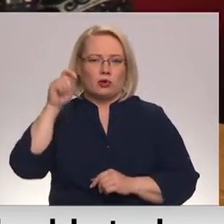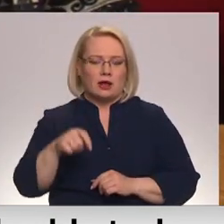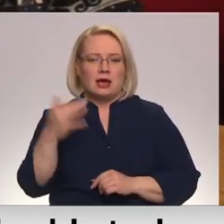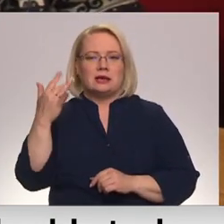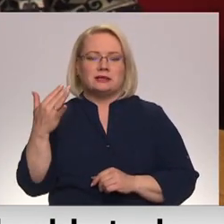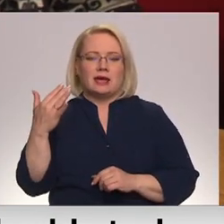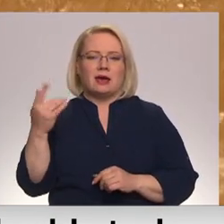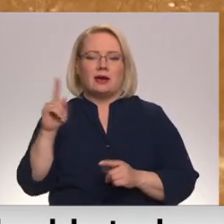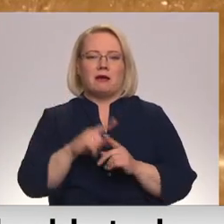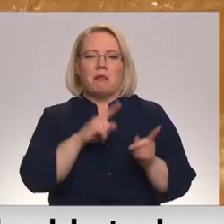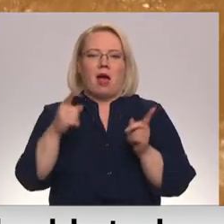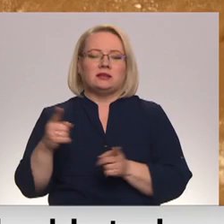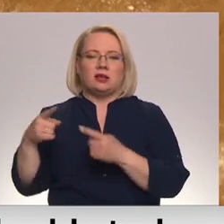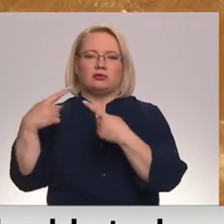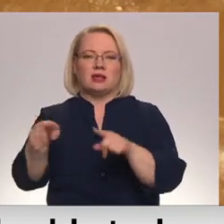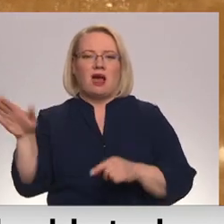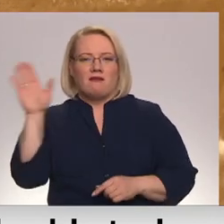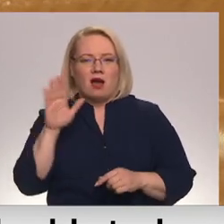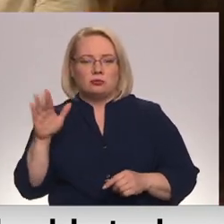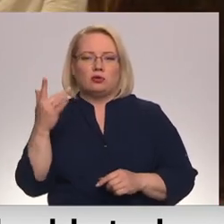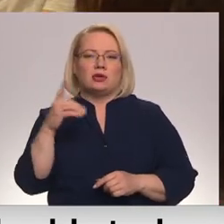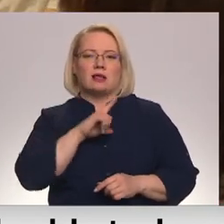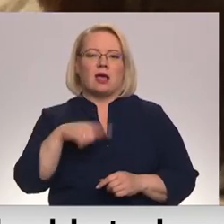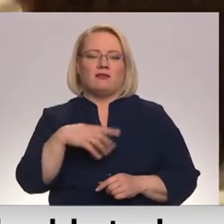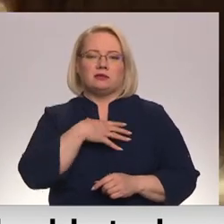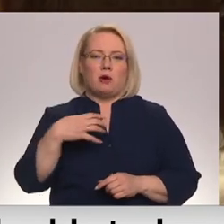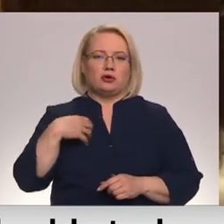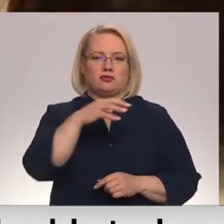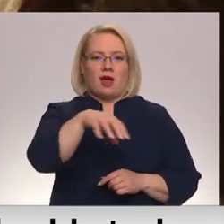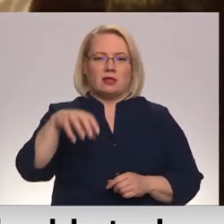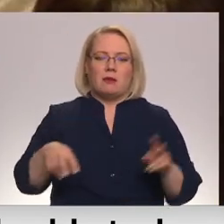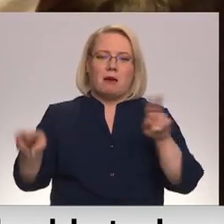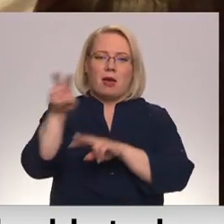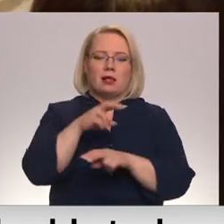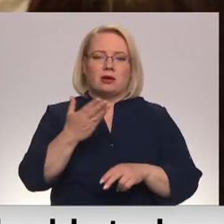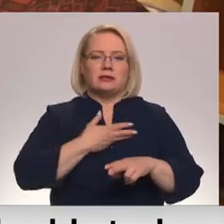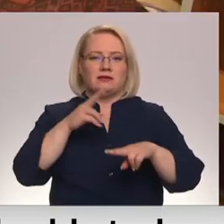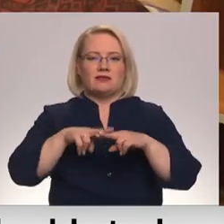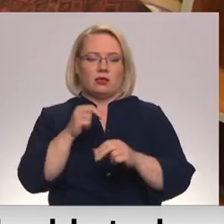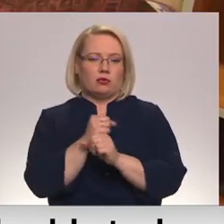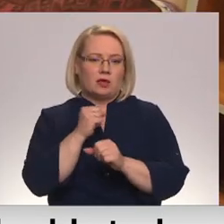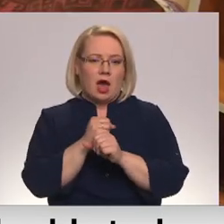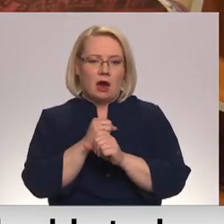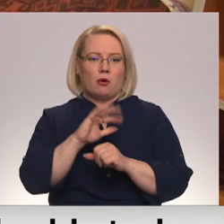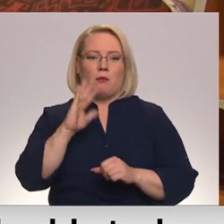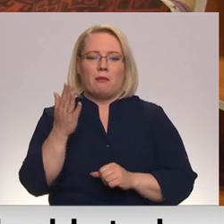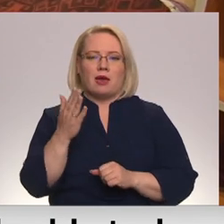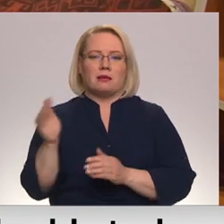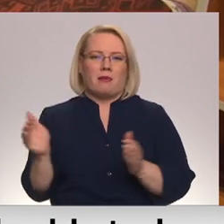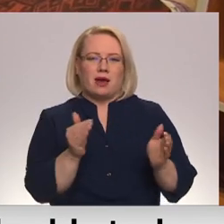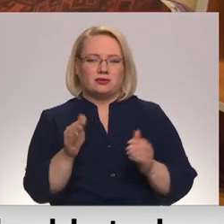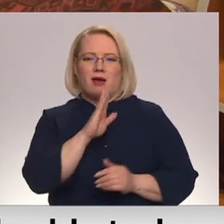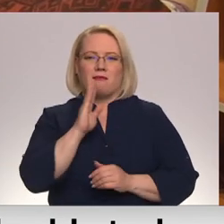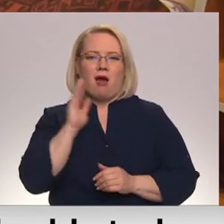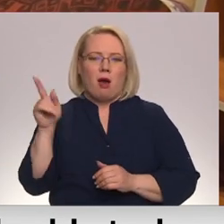starp Eiropas Savienības valstīm un cik starp Latvijas pašvaldībām, meklējot dzīves vietu un darbu. Tikmēr mazais Dāvids ar māsu un mammu Ukrainā